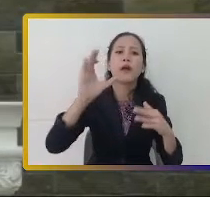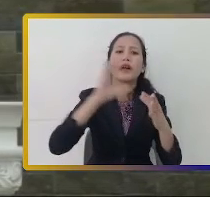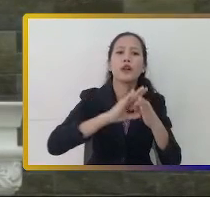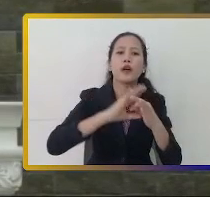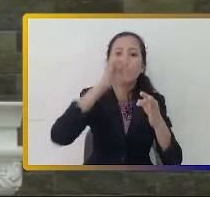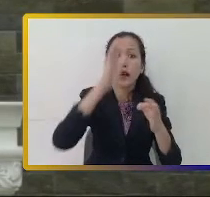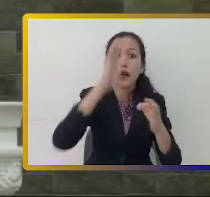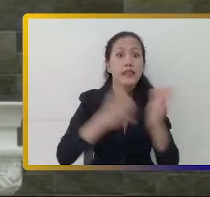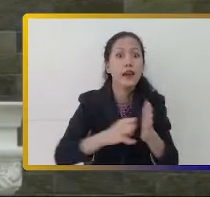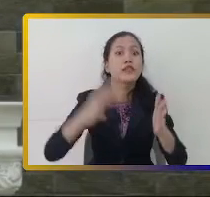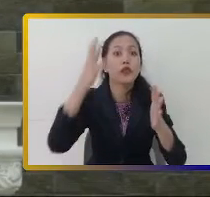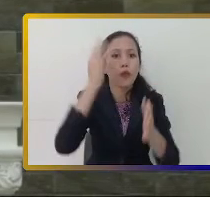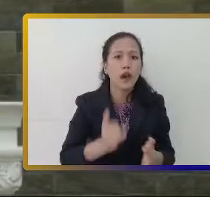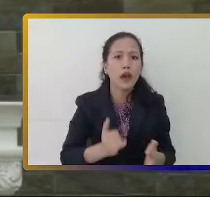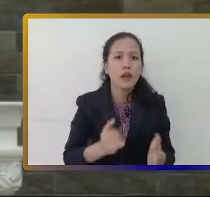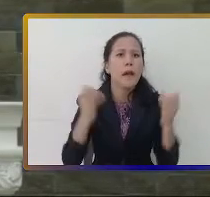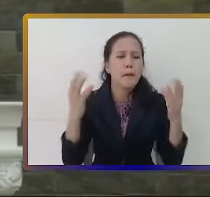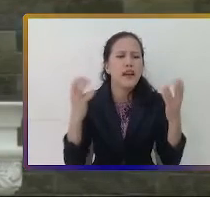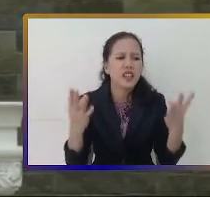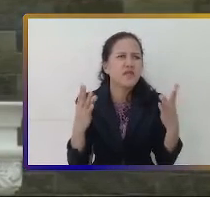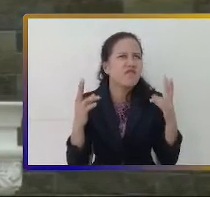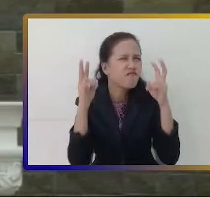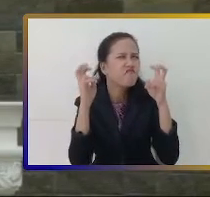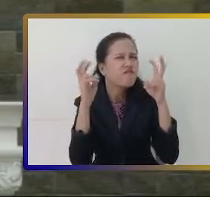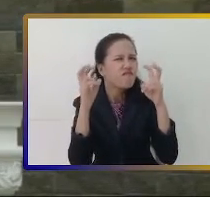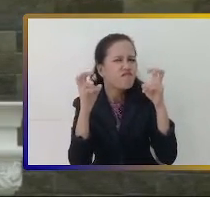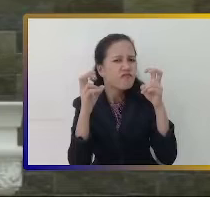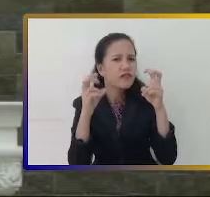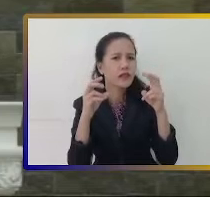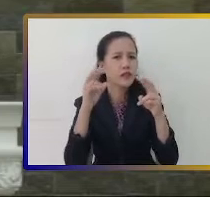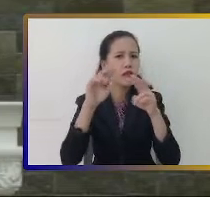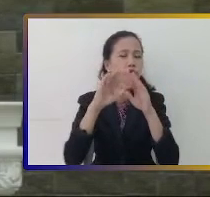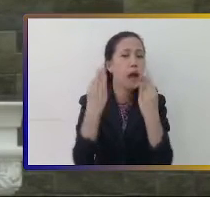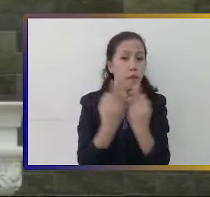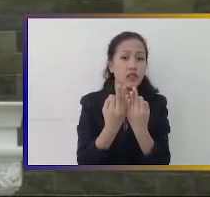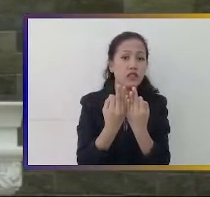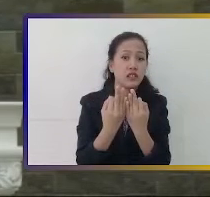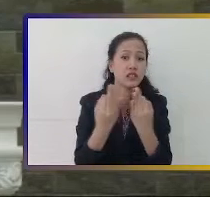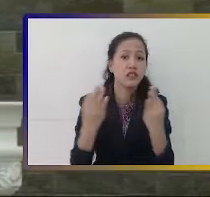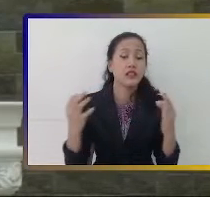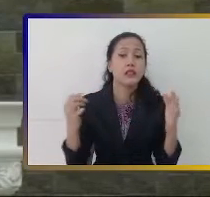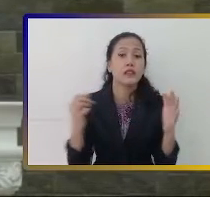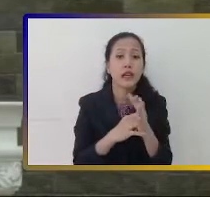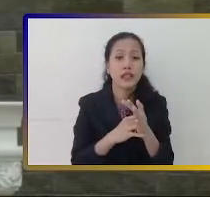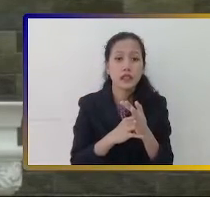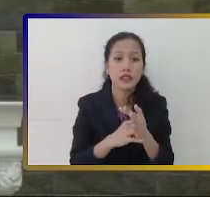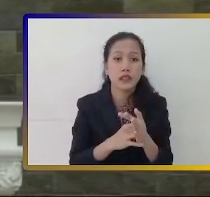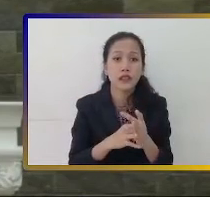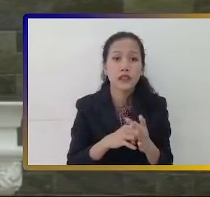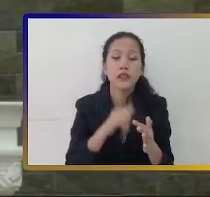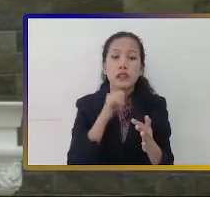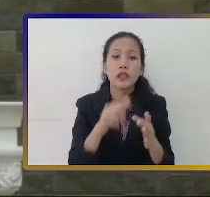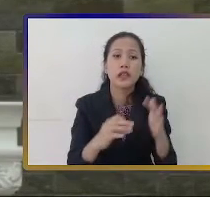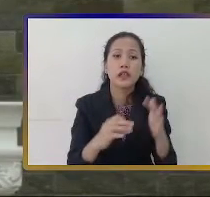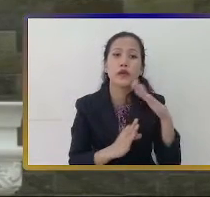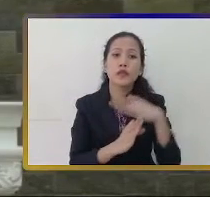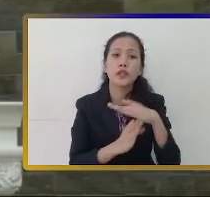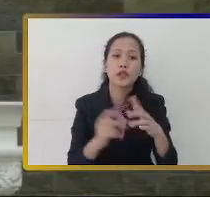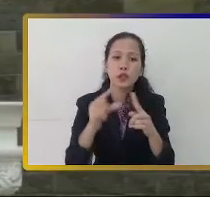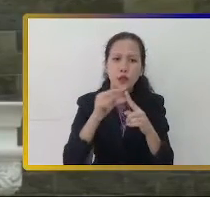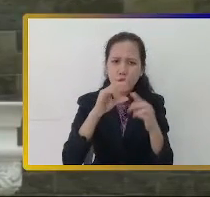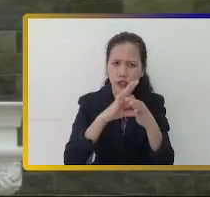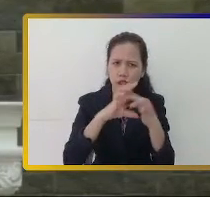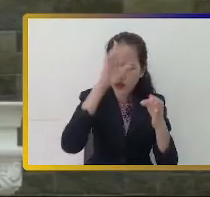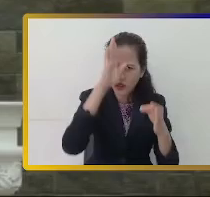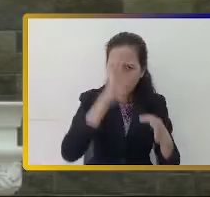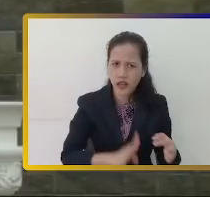so-called families po ngayon. Nang foundation po nila ay salita ng Diyos. Kapatid, mga